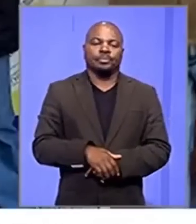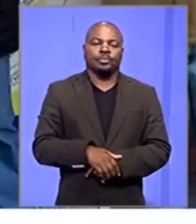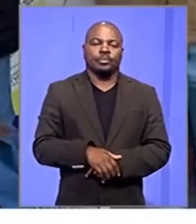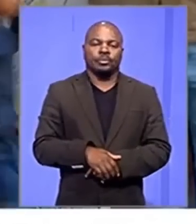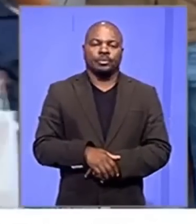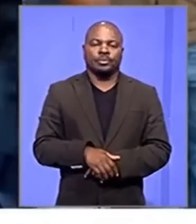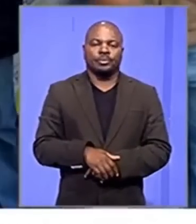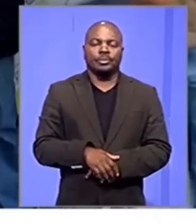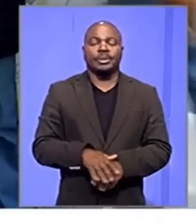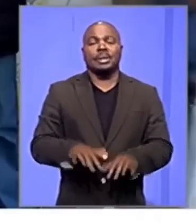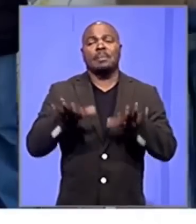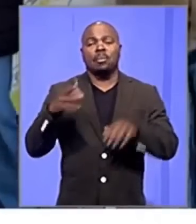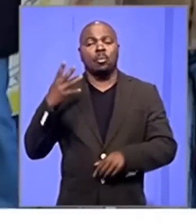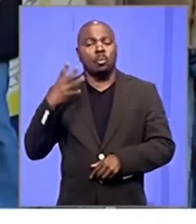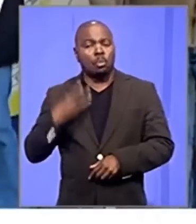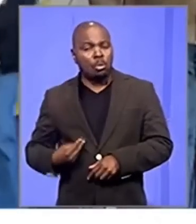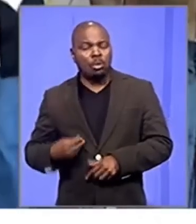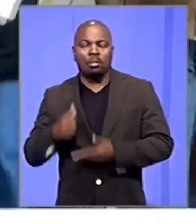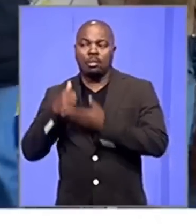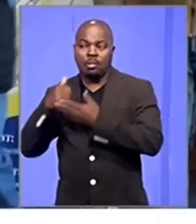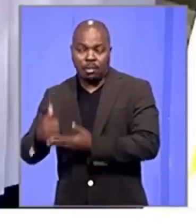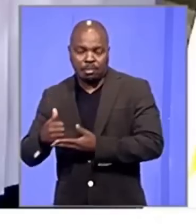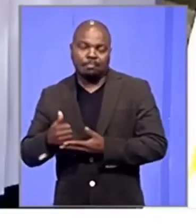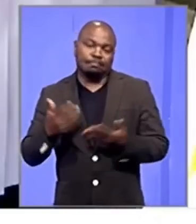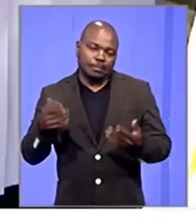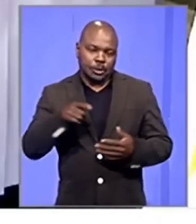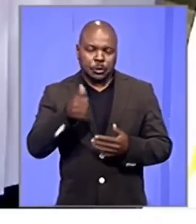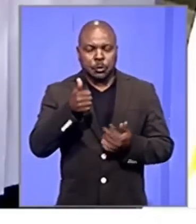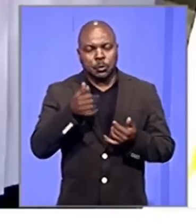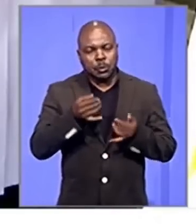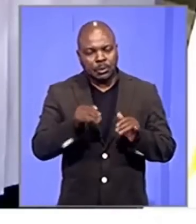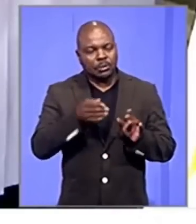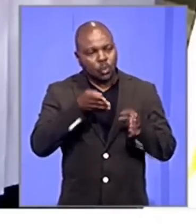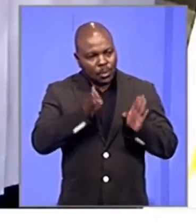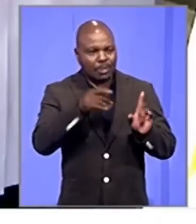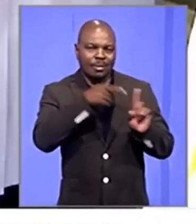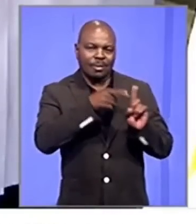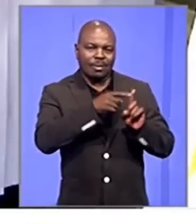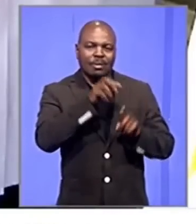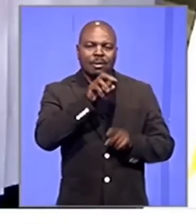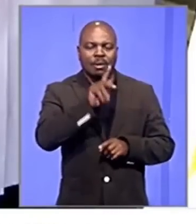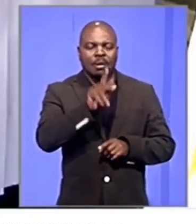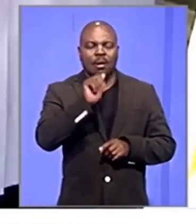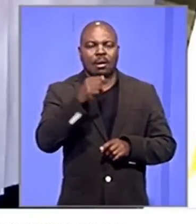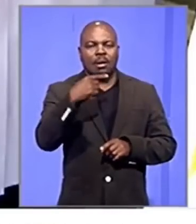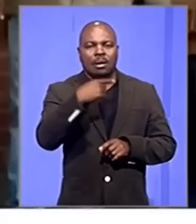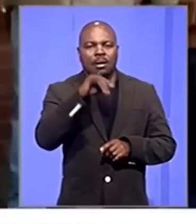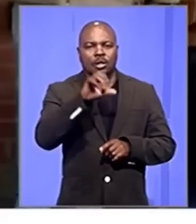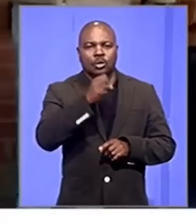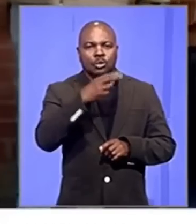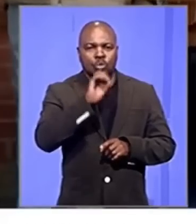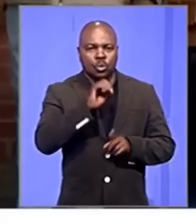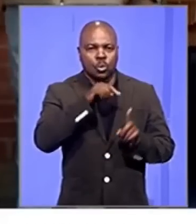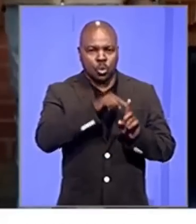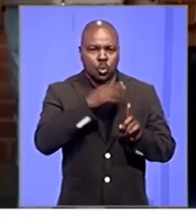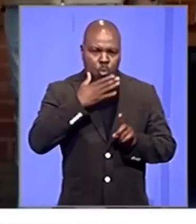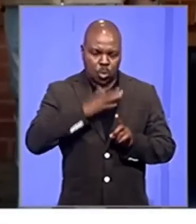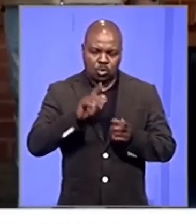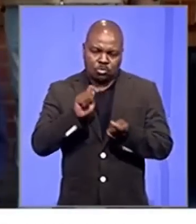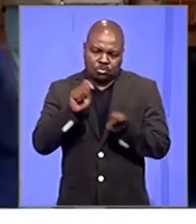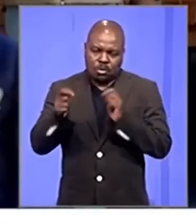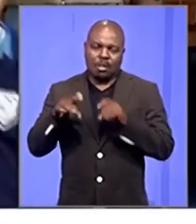Go thusa batho ba ba humanegileng ke mokgwa o mošwa Kagiso Ranoto a lekang go fetola lefatshe ka one. A re